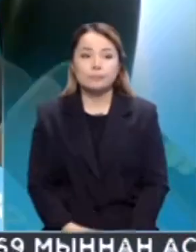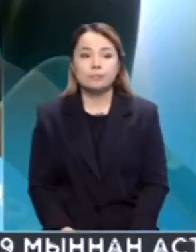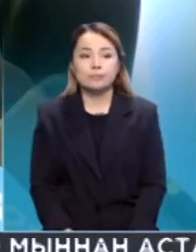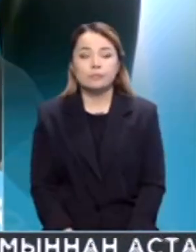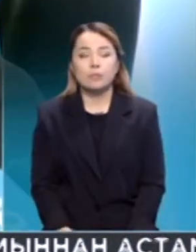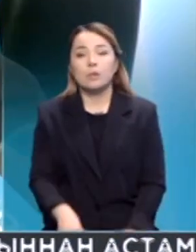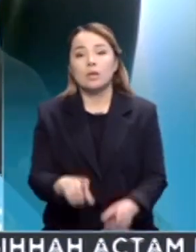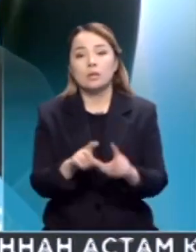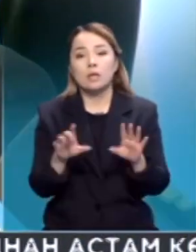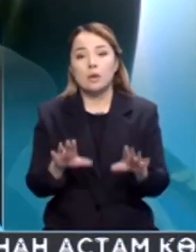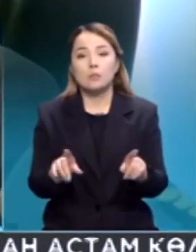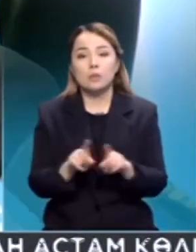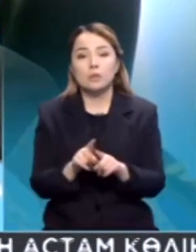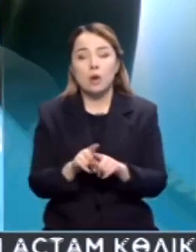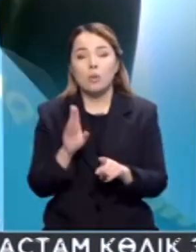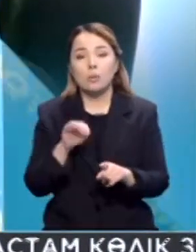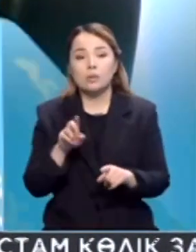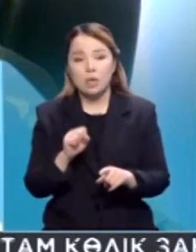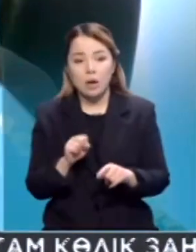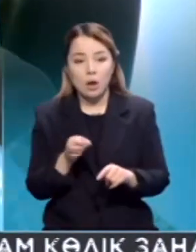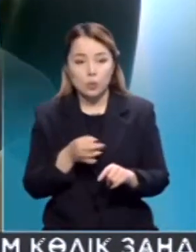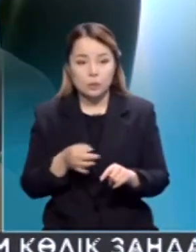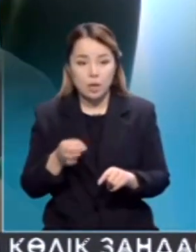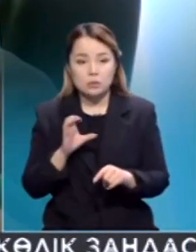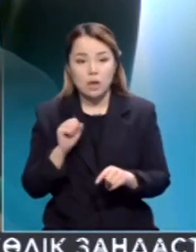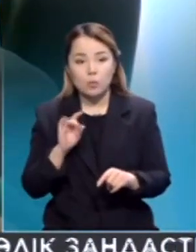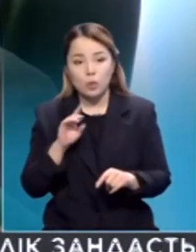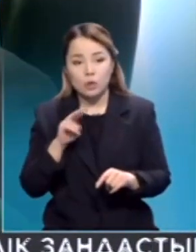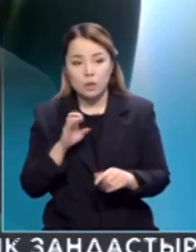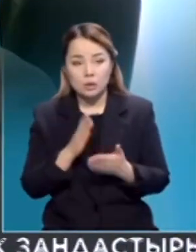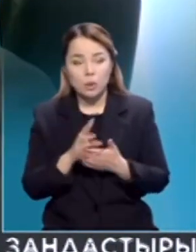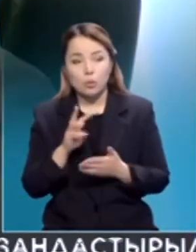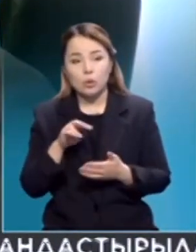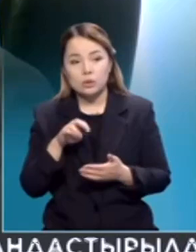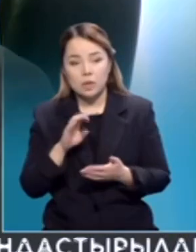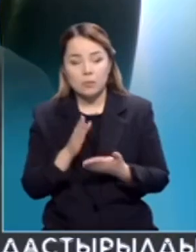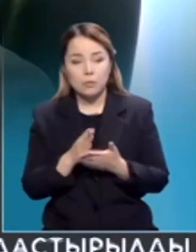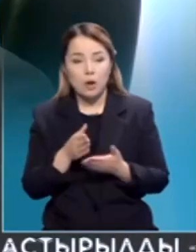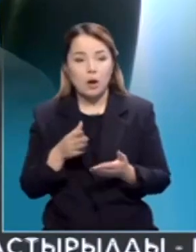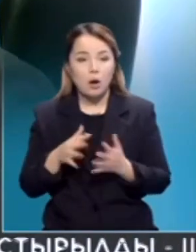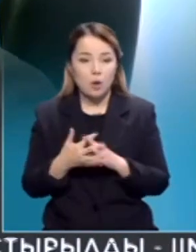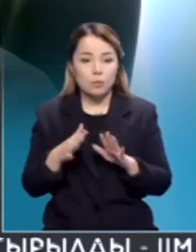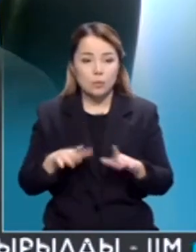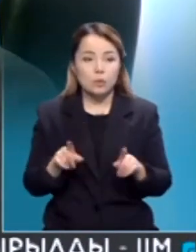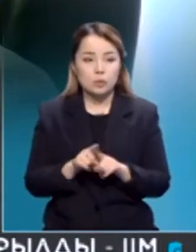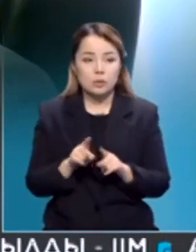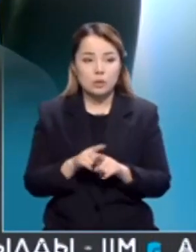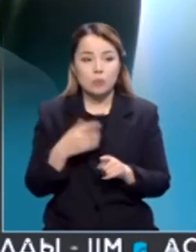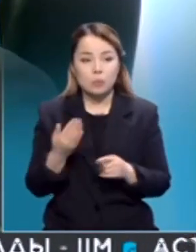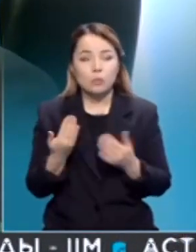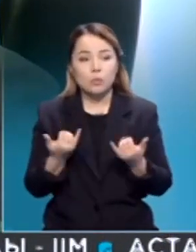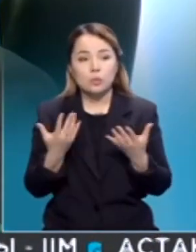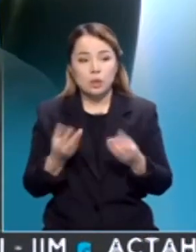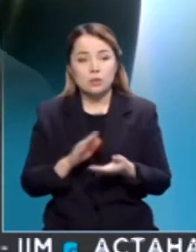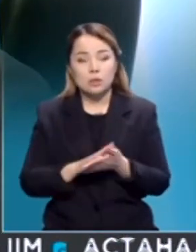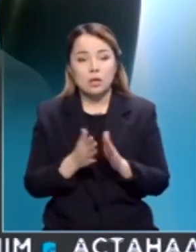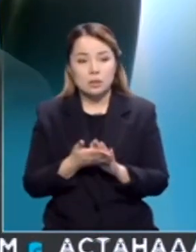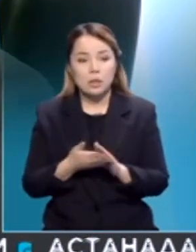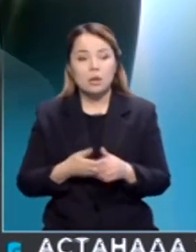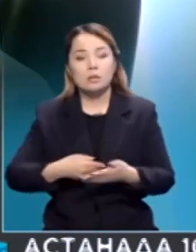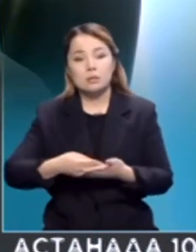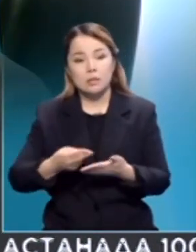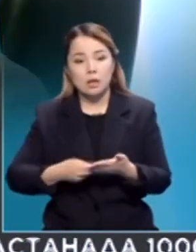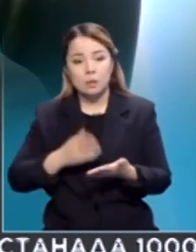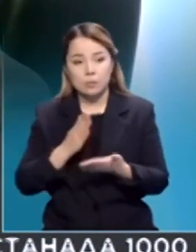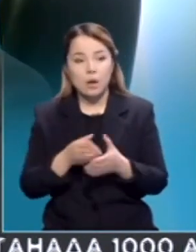Самбай, Алға ауданы, Қобда ауданында Сарбұлақ ауылына, сосын Өтек ауылына кіріп жатыр. Бүгінге олармен келісімшартта тұрған